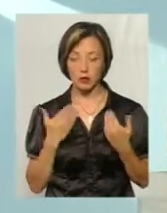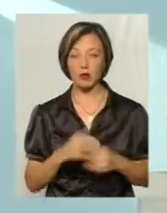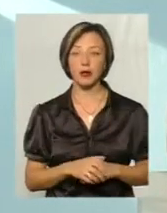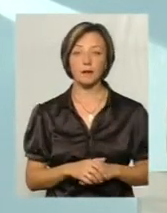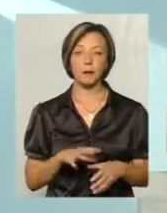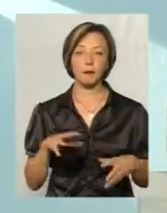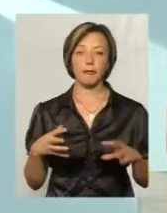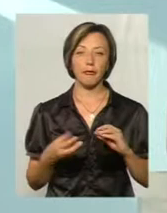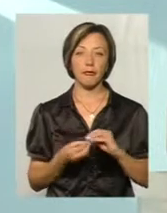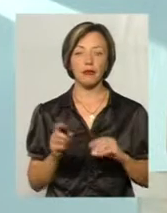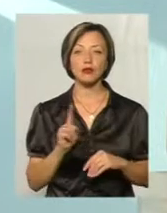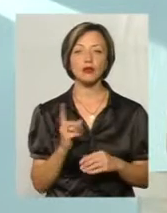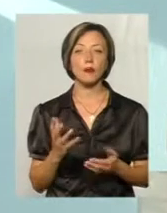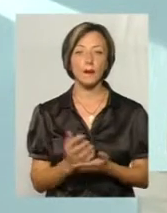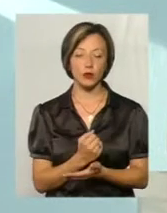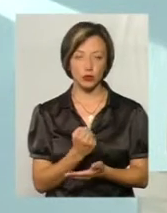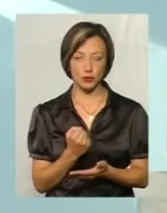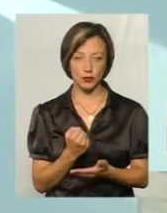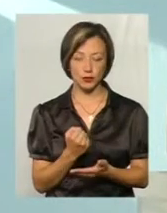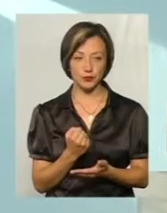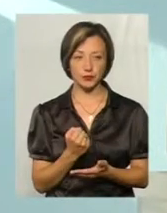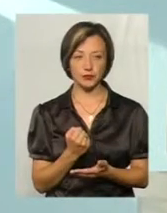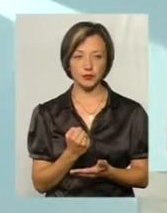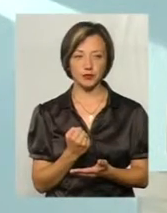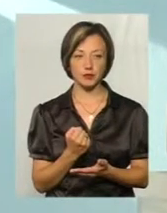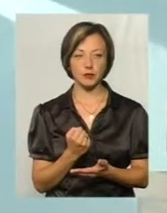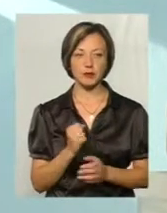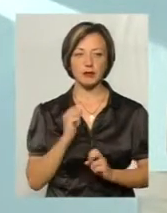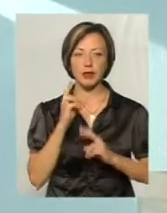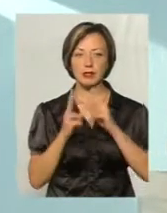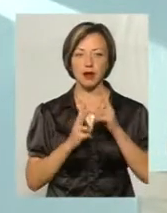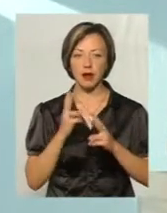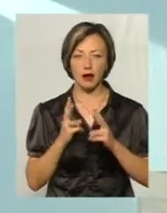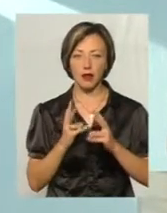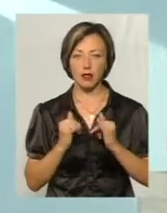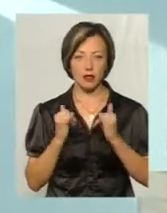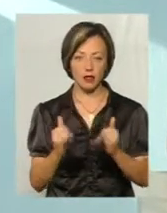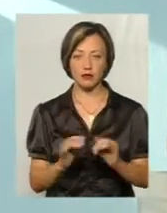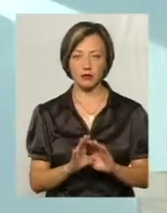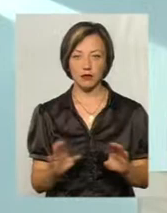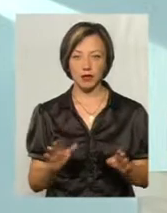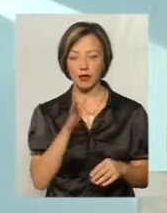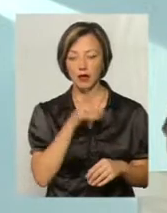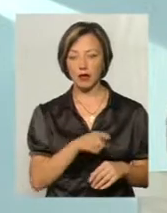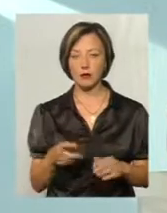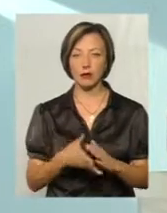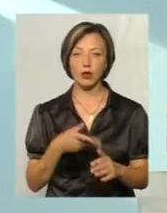Значить, в результаті що получилося? Скарга не задоволена, термін